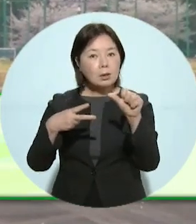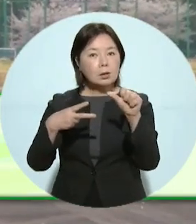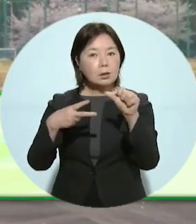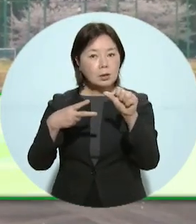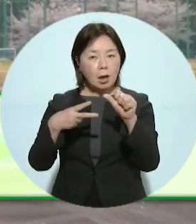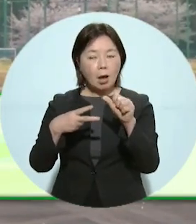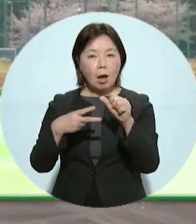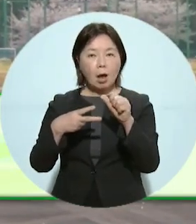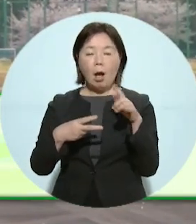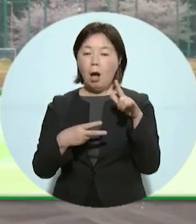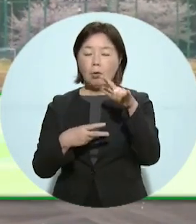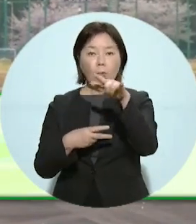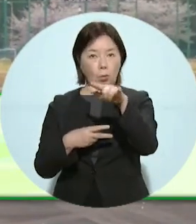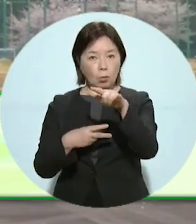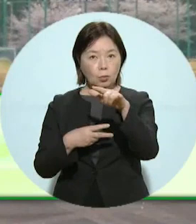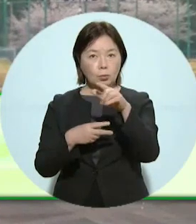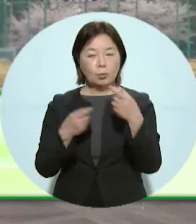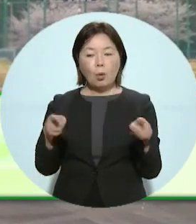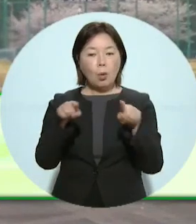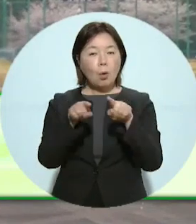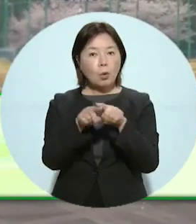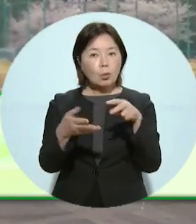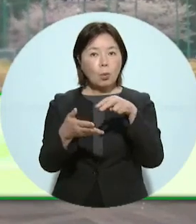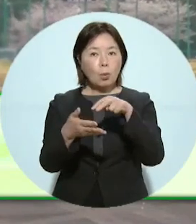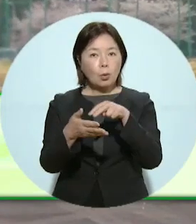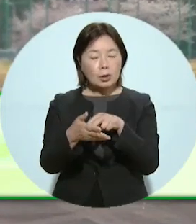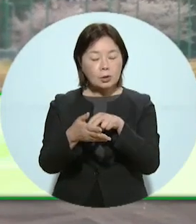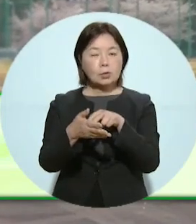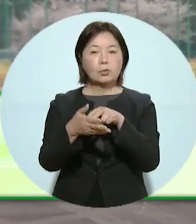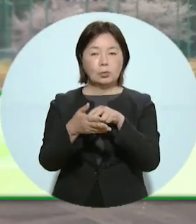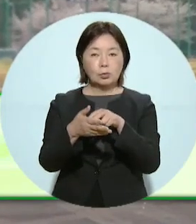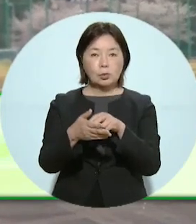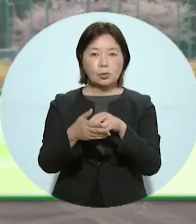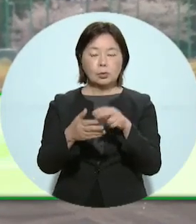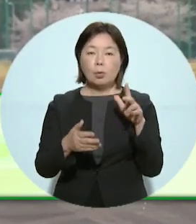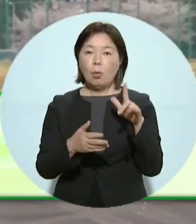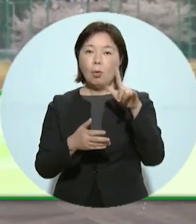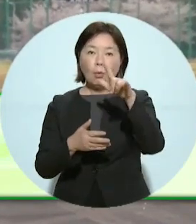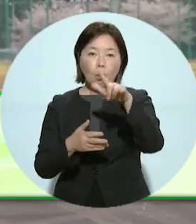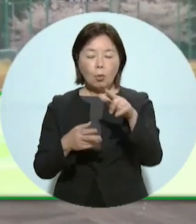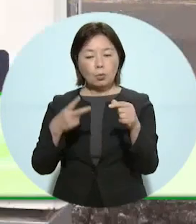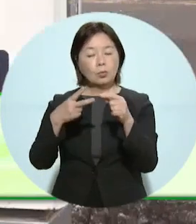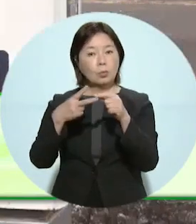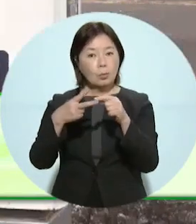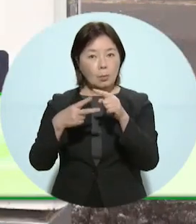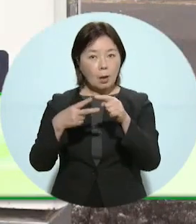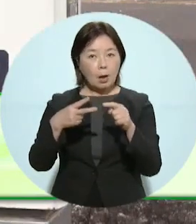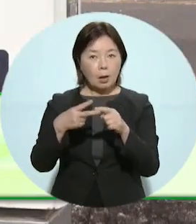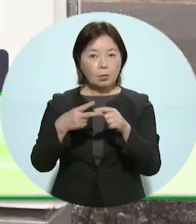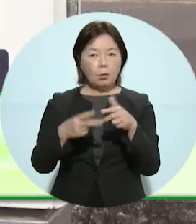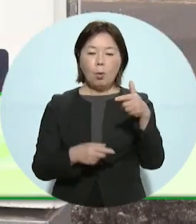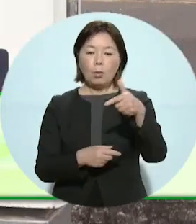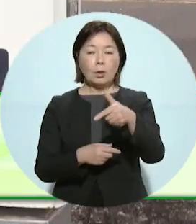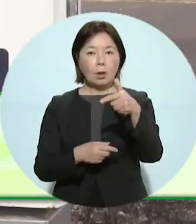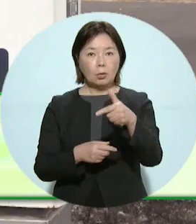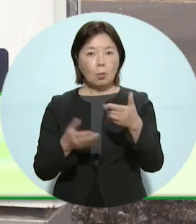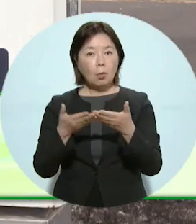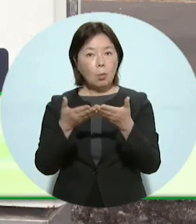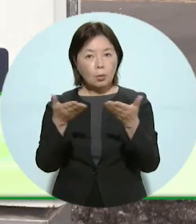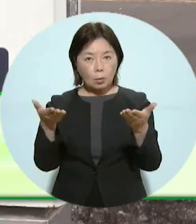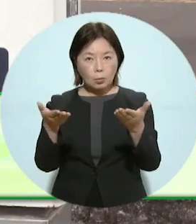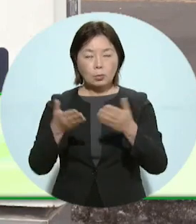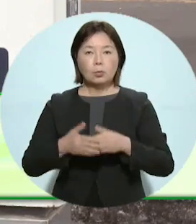と共立航空撮影が所有するセスナ式に燃料を供給しています。